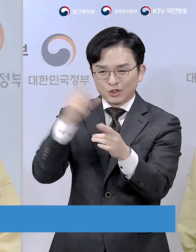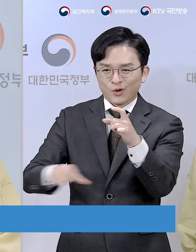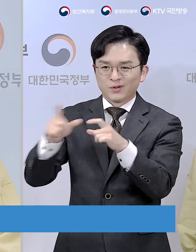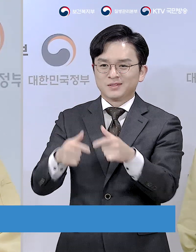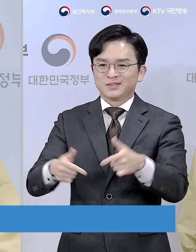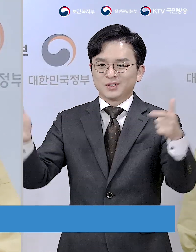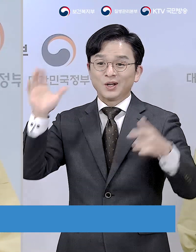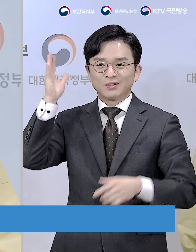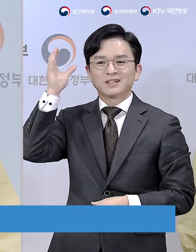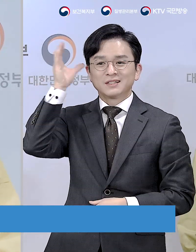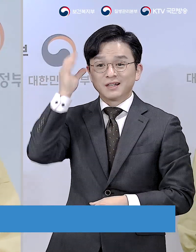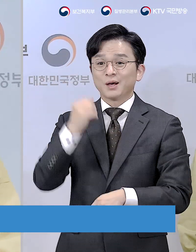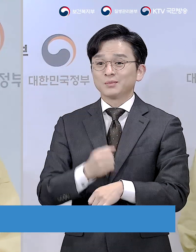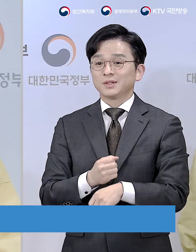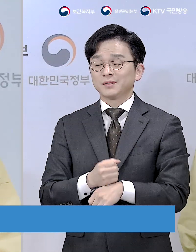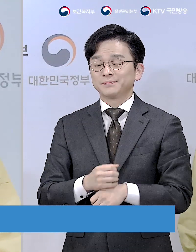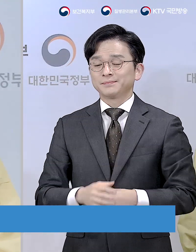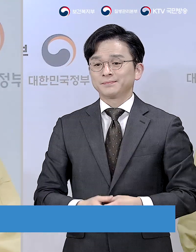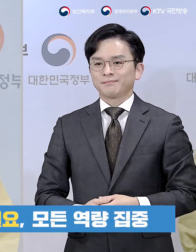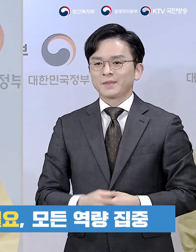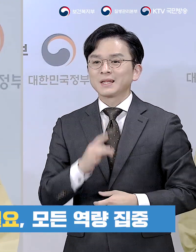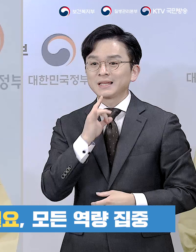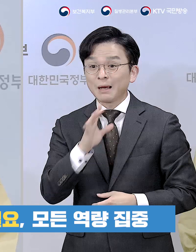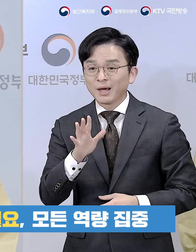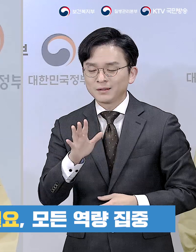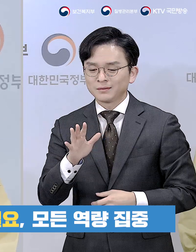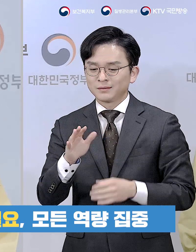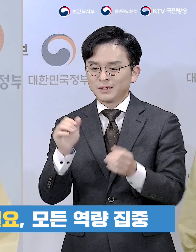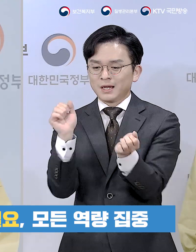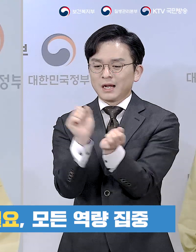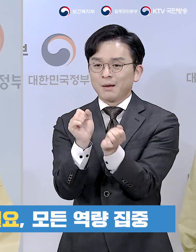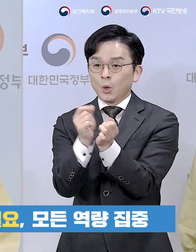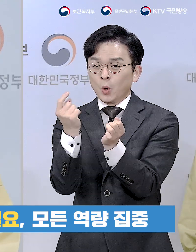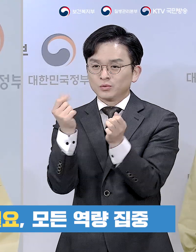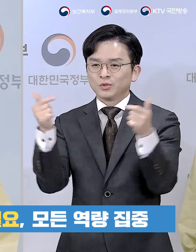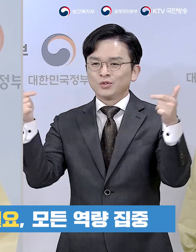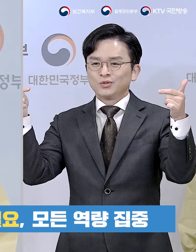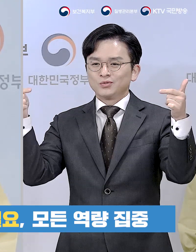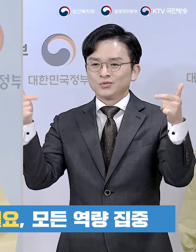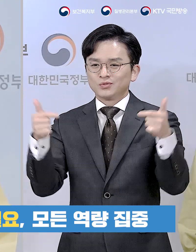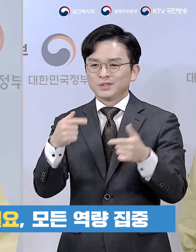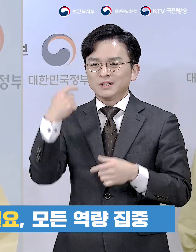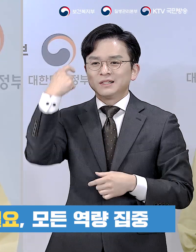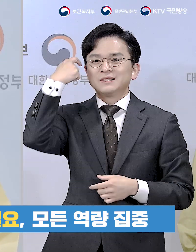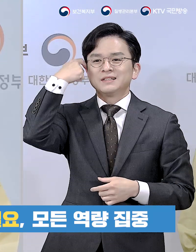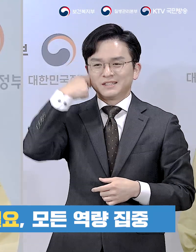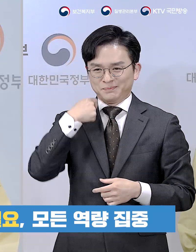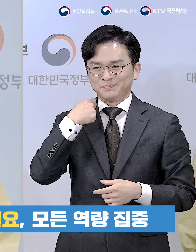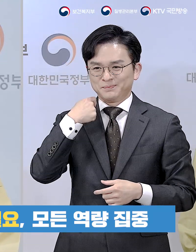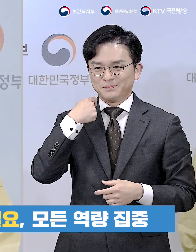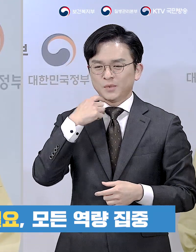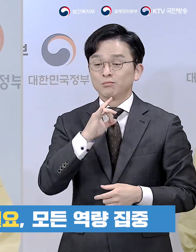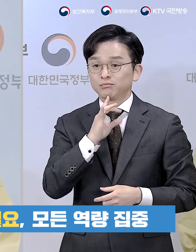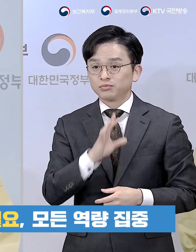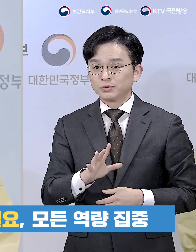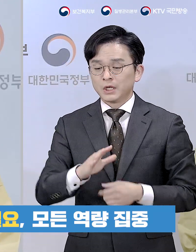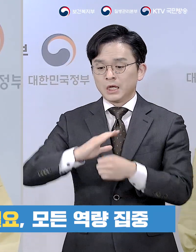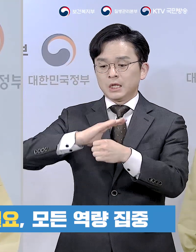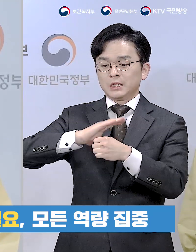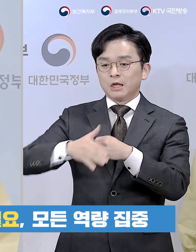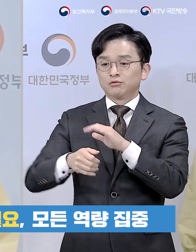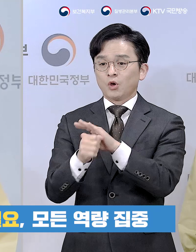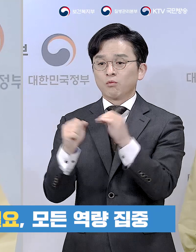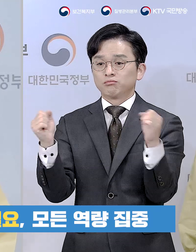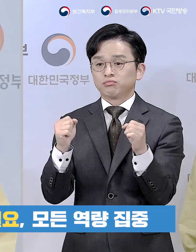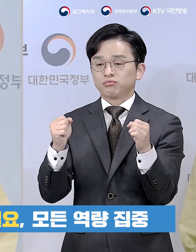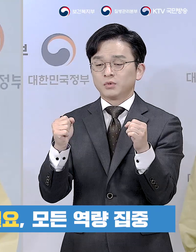완치되는 환자들이 많아지기를 기대합니다. 현재는 변화의 조짐이 나타나고 확산 추이가 다소 진정되고 있는